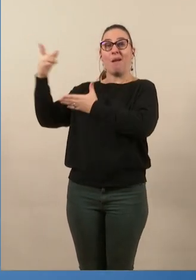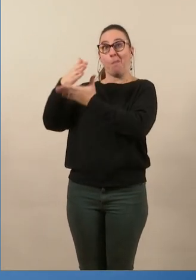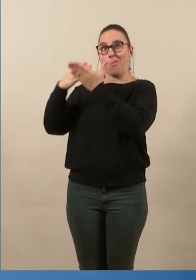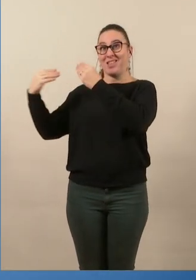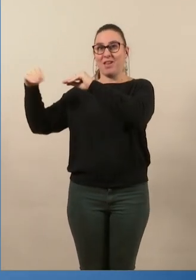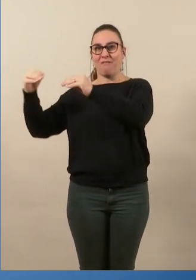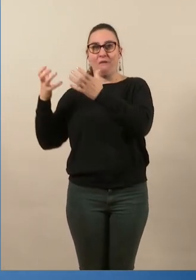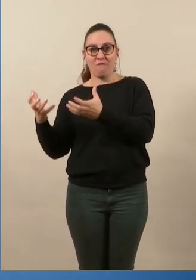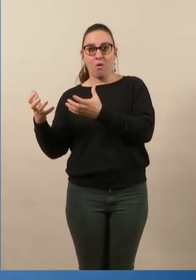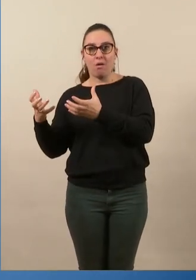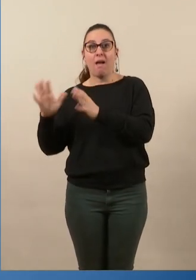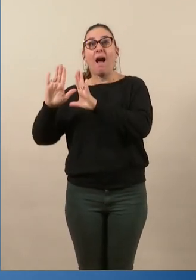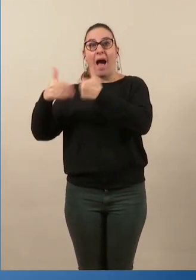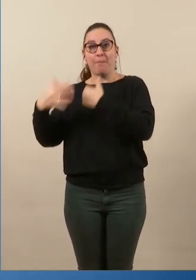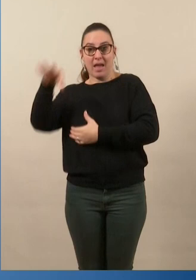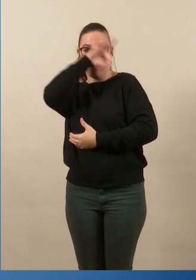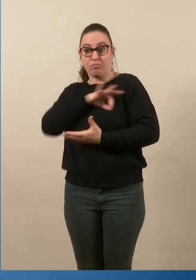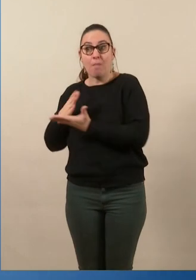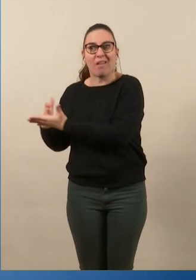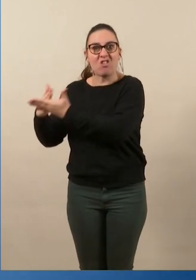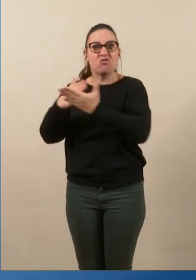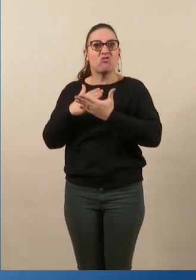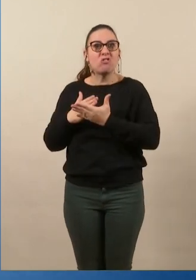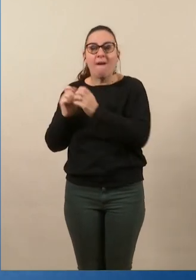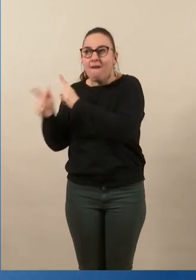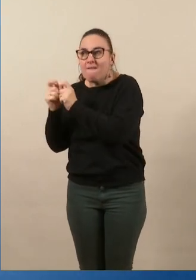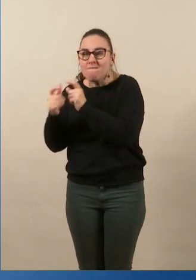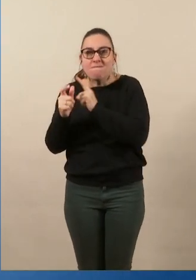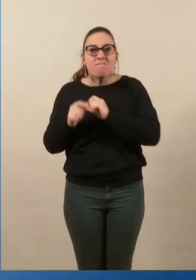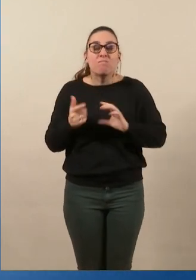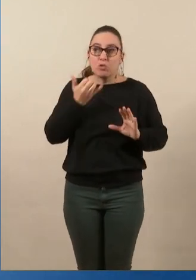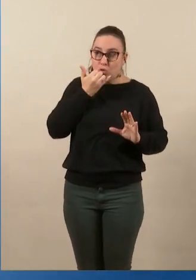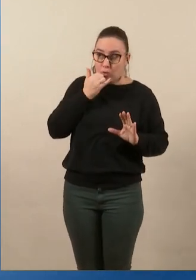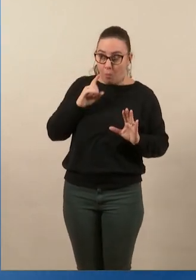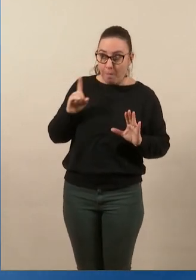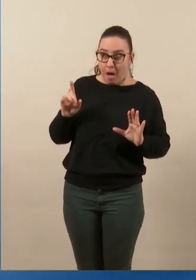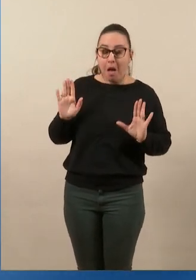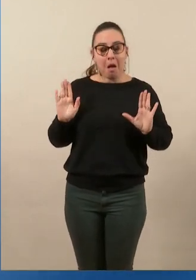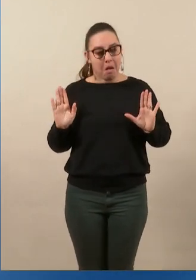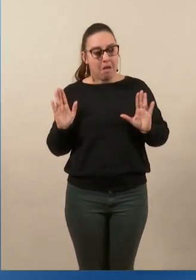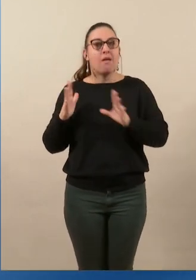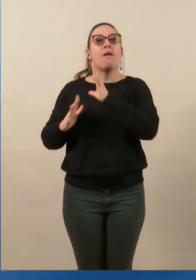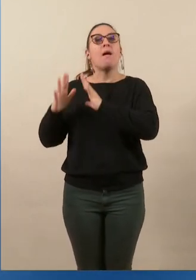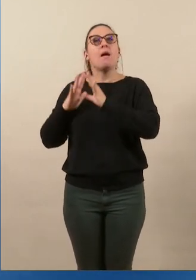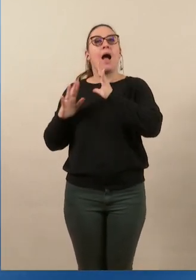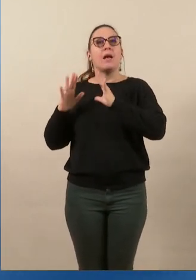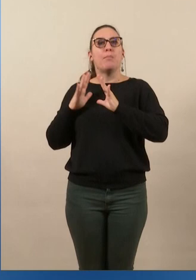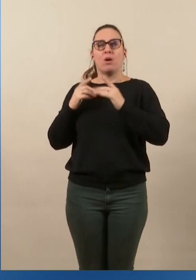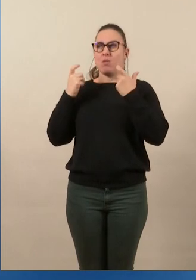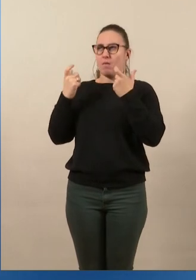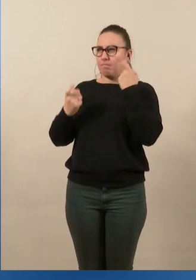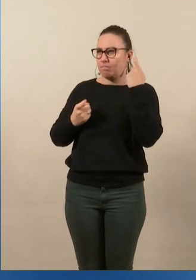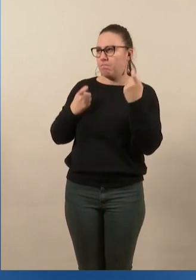et part AG les gains semblerait-il saérant de ma part mais j'ai quand même à l'époque quand même pas mal cherché à